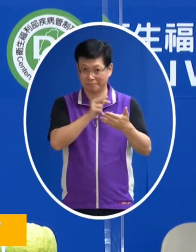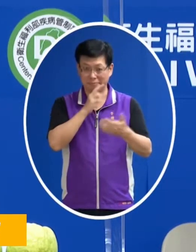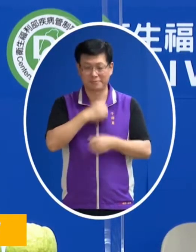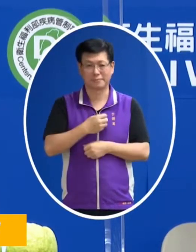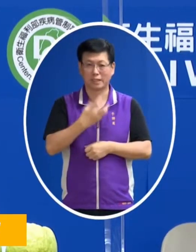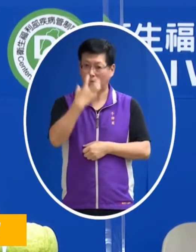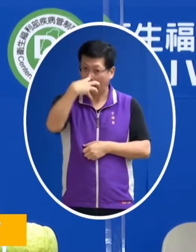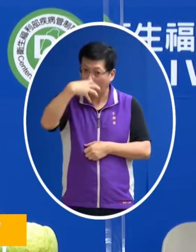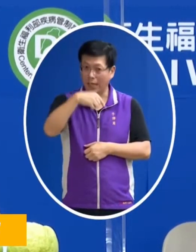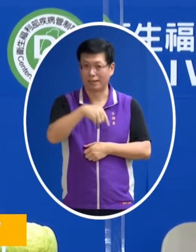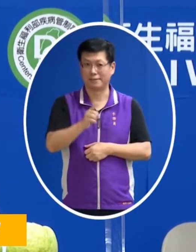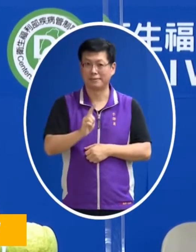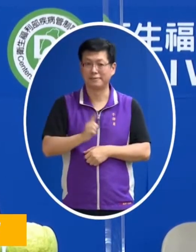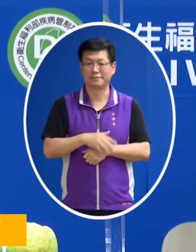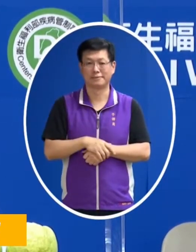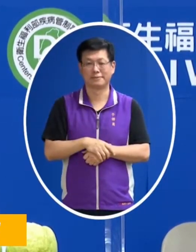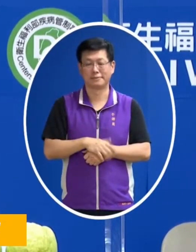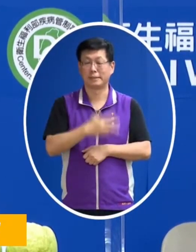乐嘛